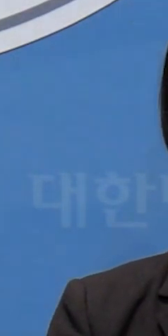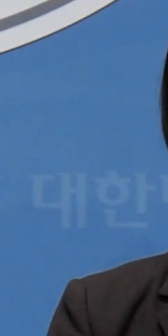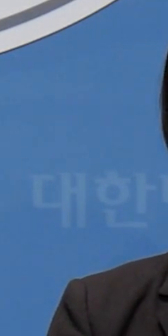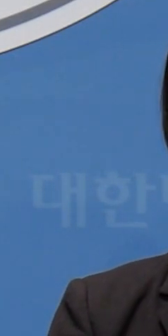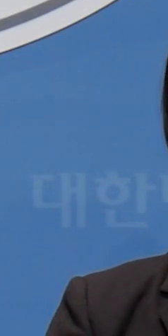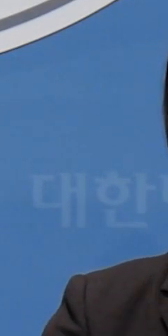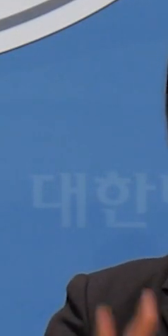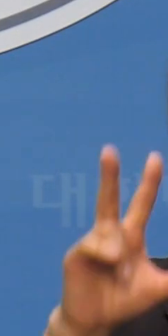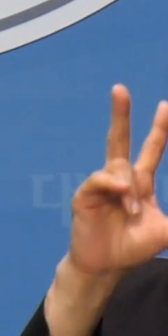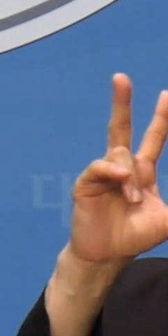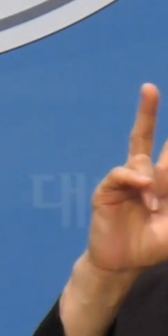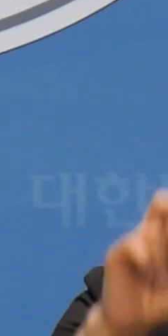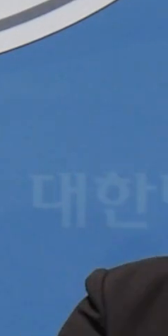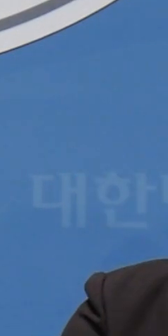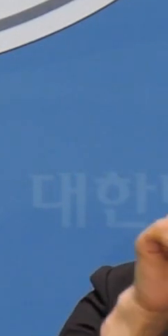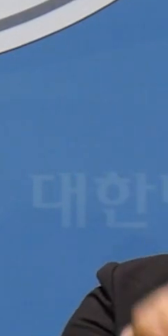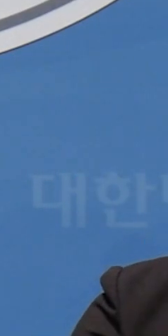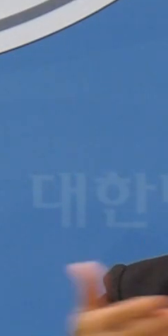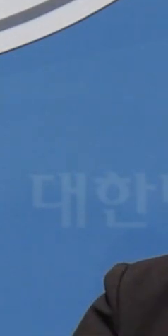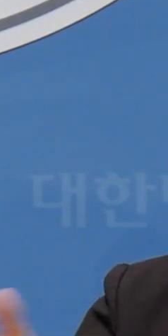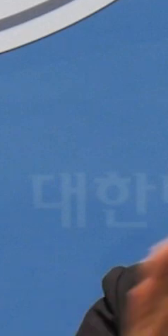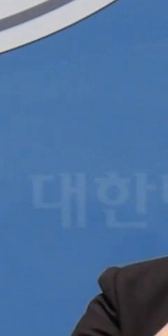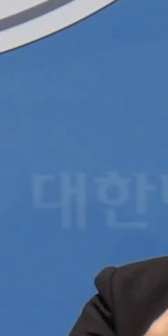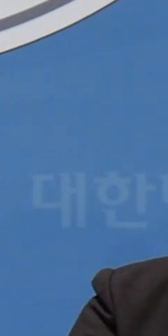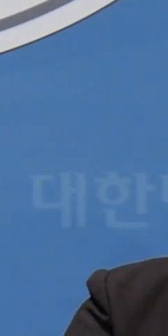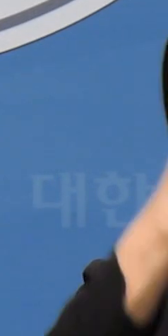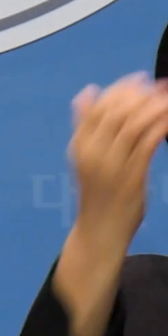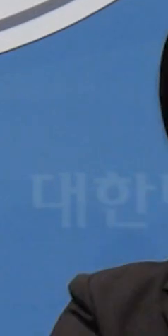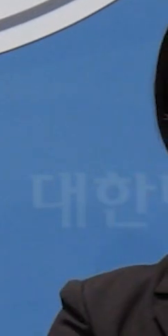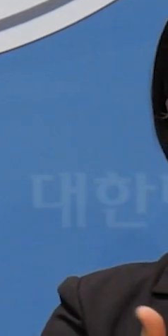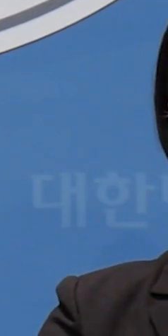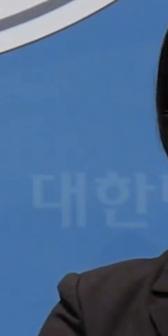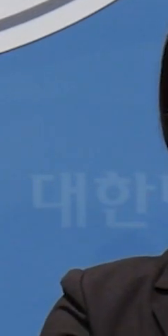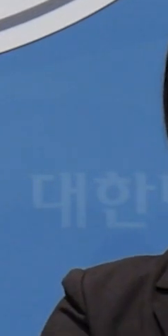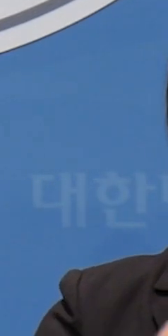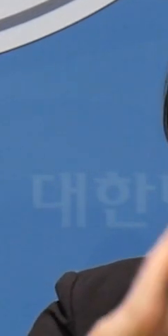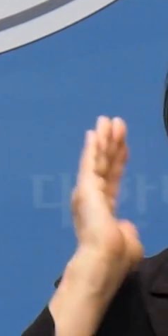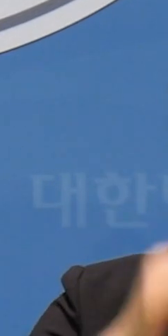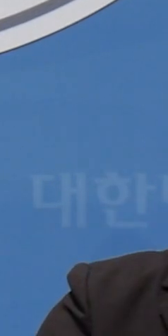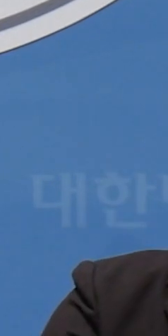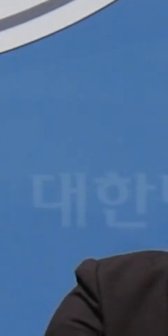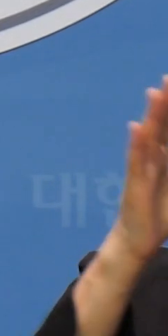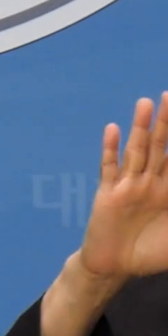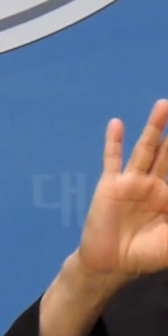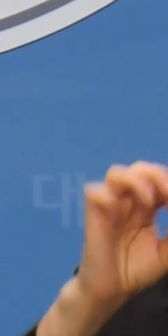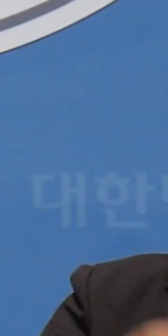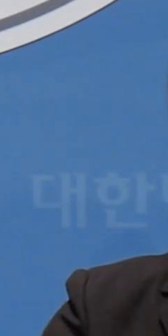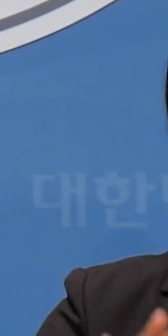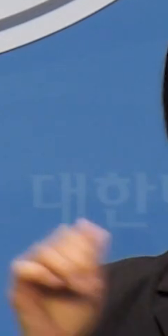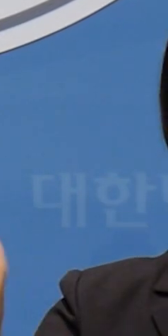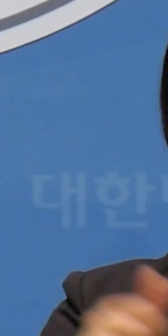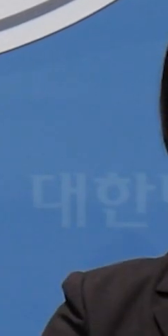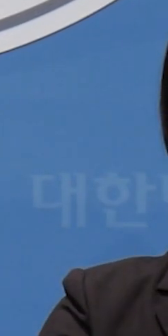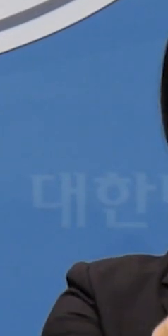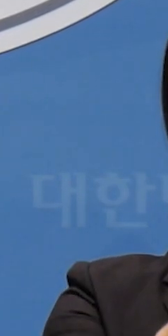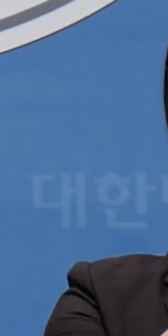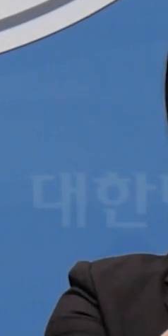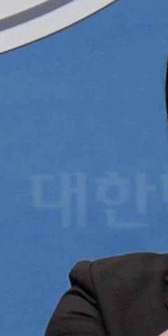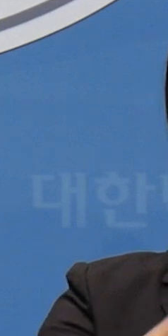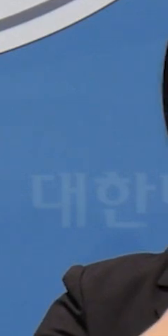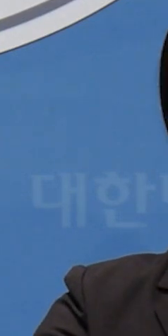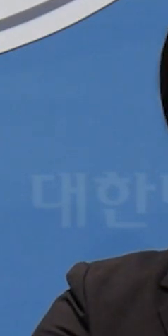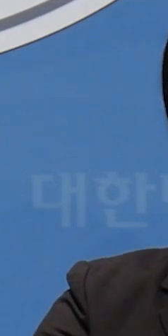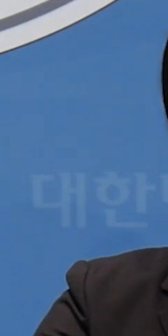그로부터 25년이 지난 지금 그 꿈을 이루기 위한 의정부시 을 국회의원 출마 소식을